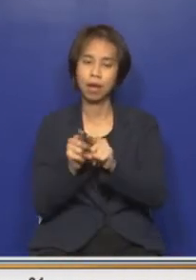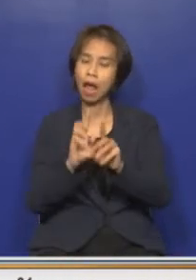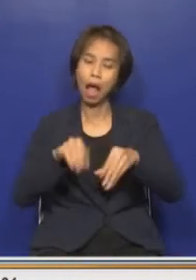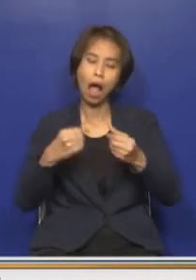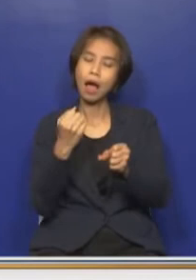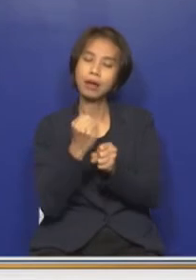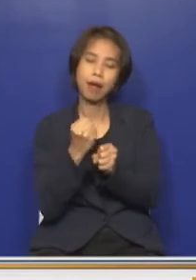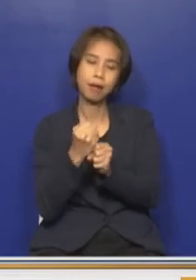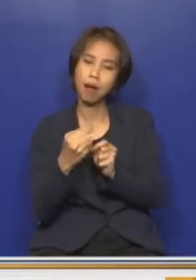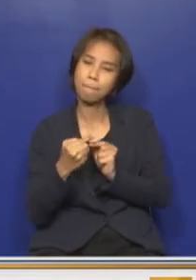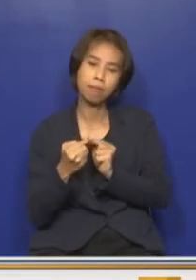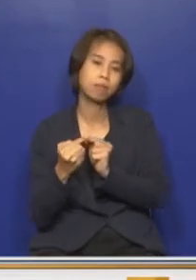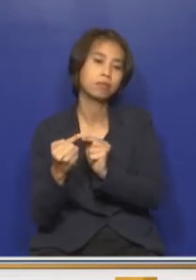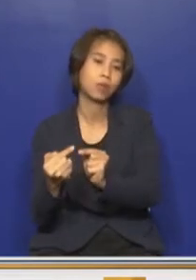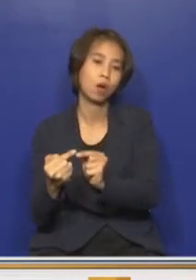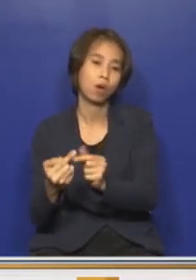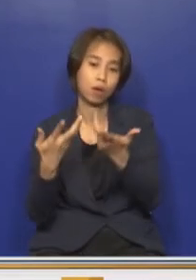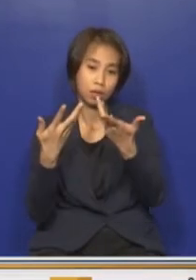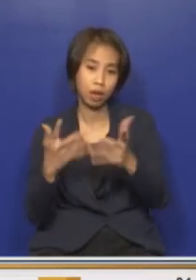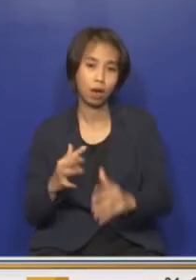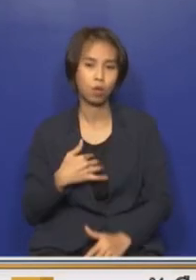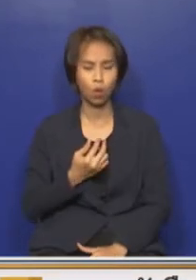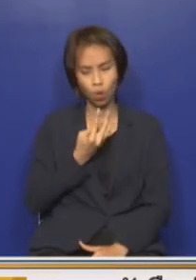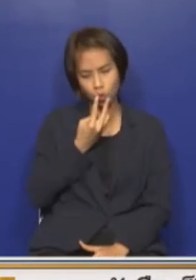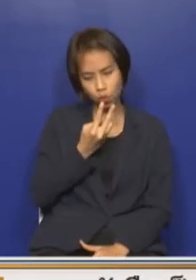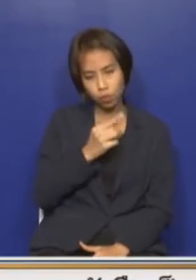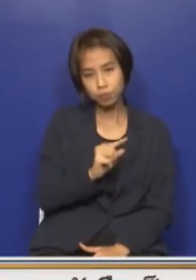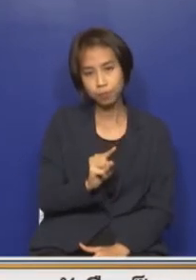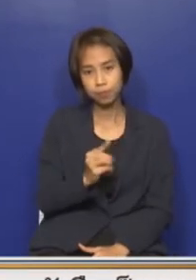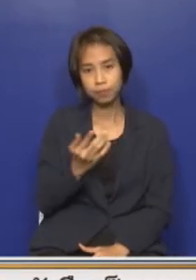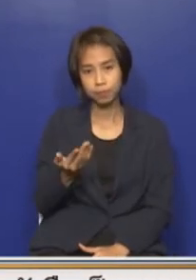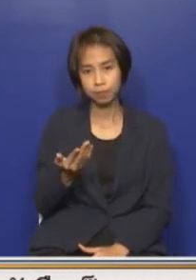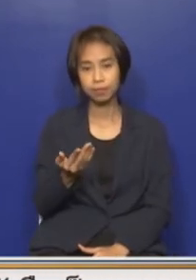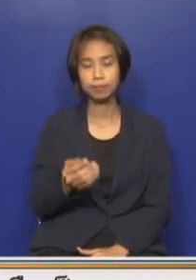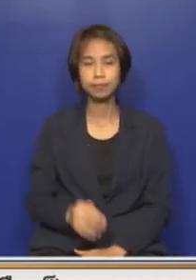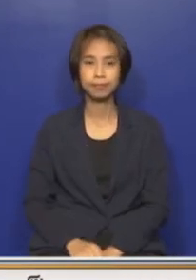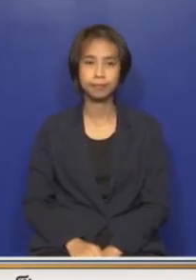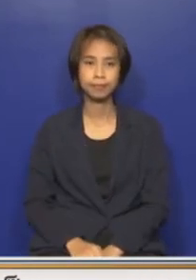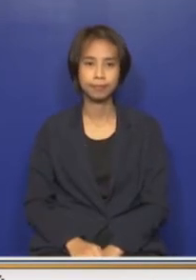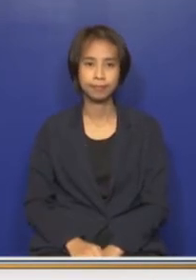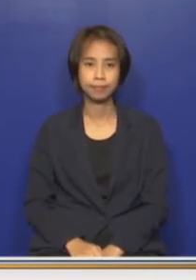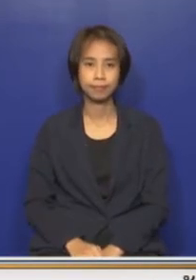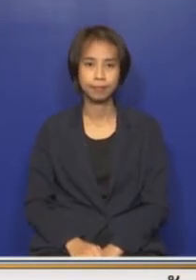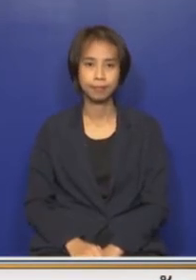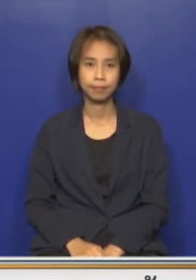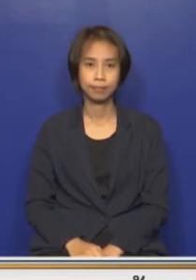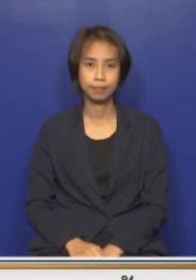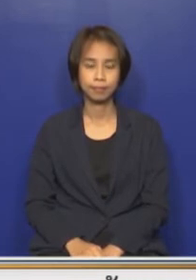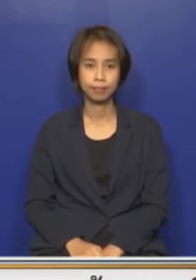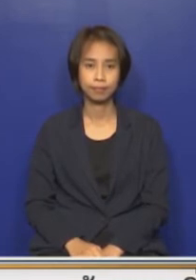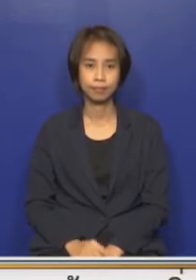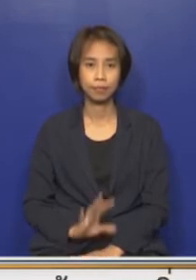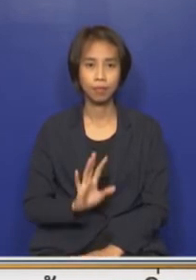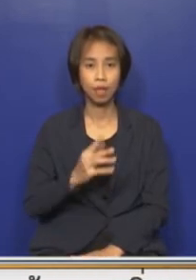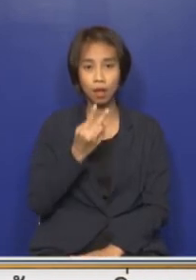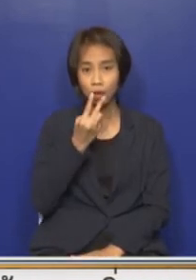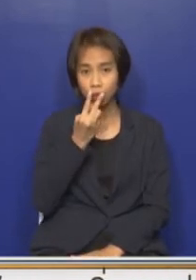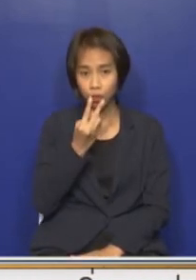องแต่ว่าเมื่อผมดูรายละเอียดต่อไปขอสไลด์ต่อไปครับผมดูรายละเอียดต่อ